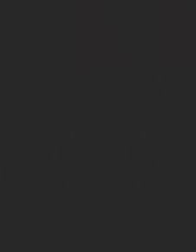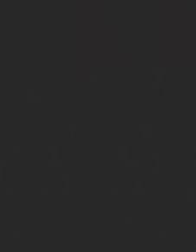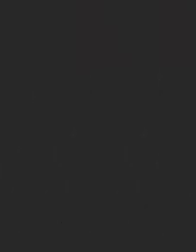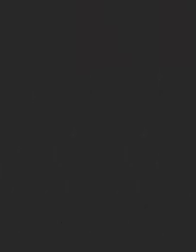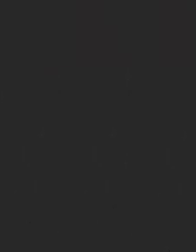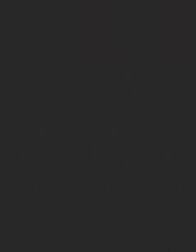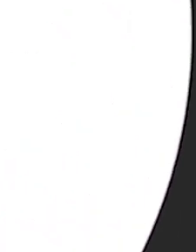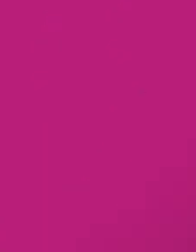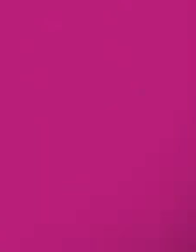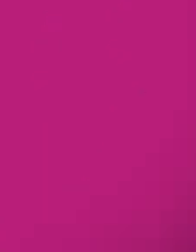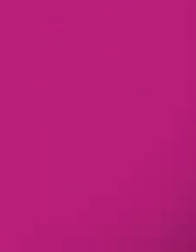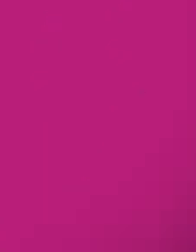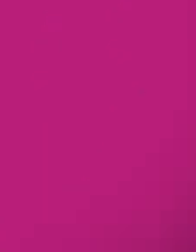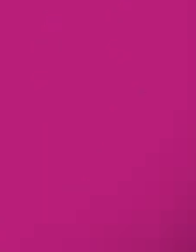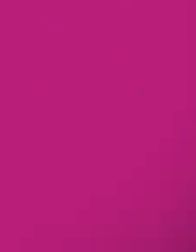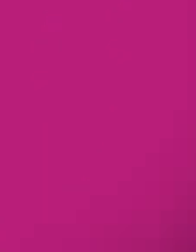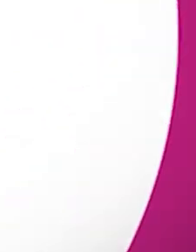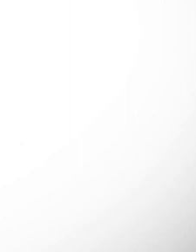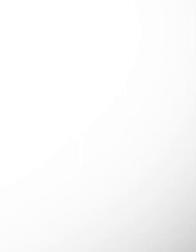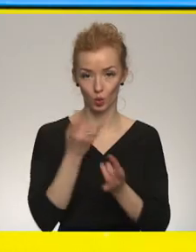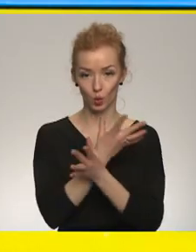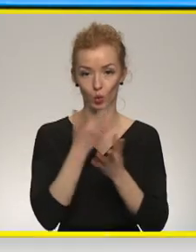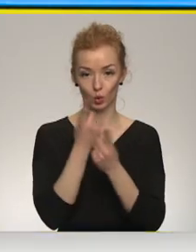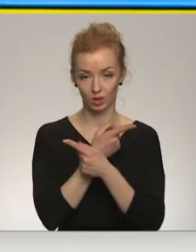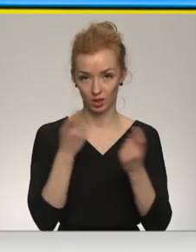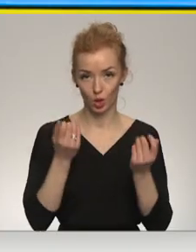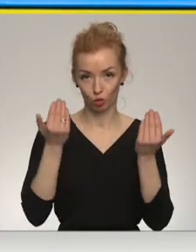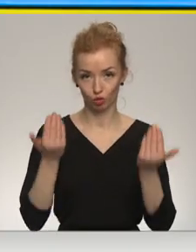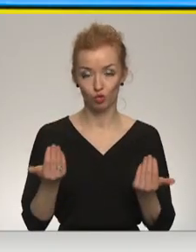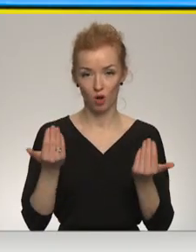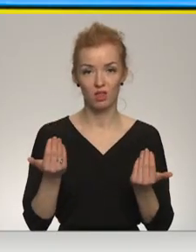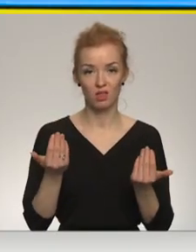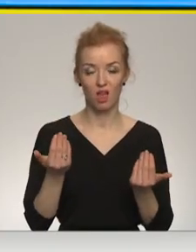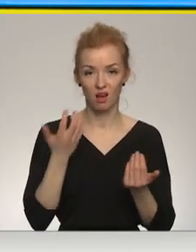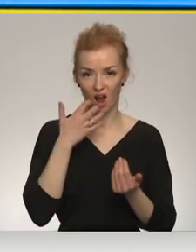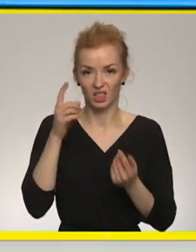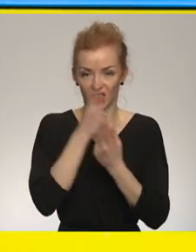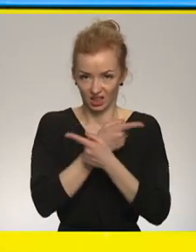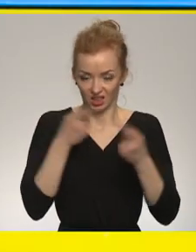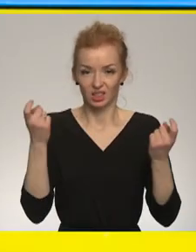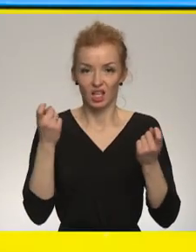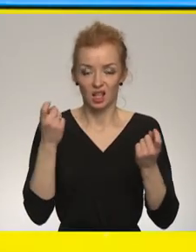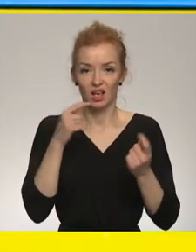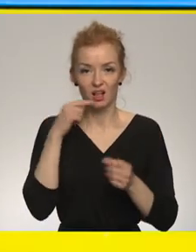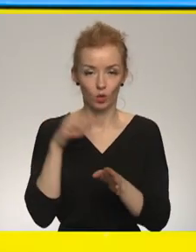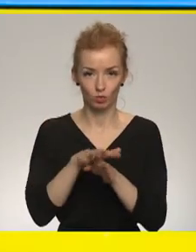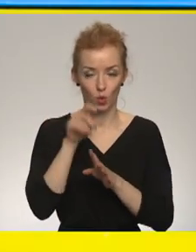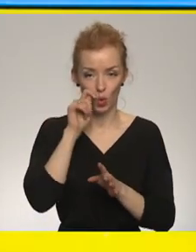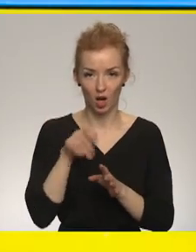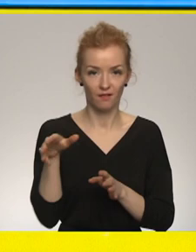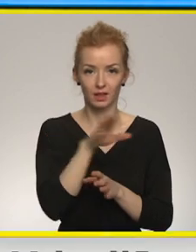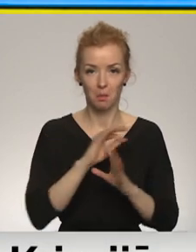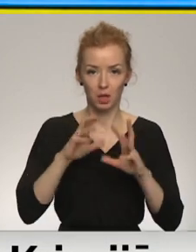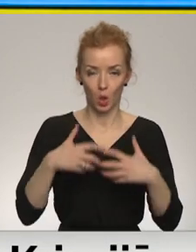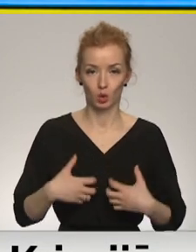Re, viss ēters ir te! Šodienas karstākā ziņa – Krievijas iebrukums Ukrainā šokējis visu pasauli.